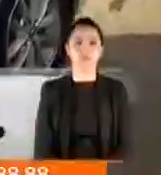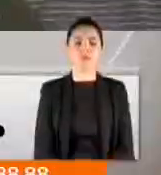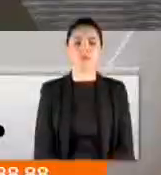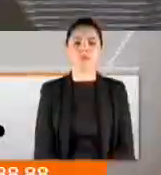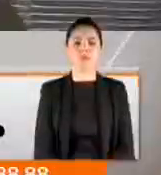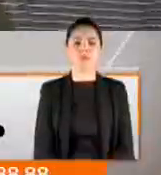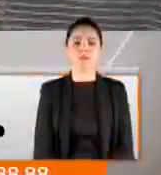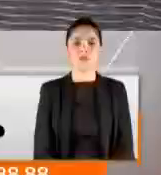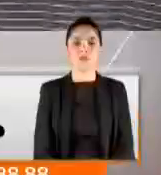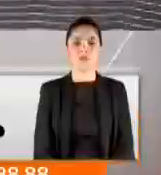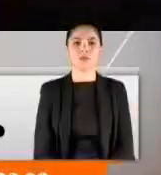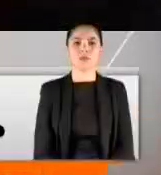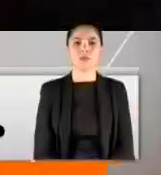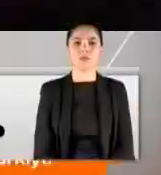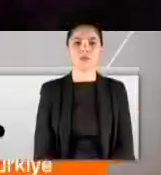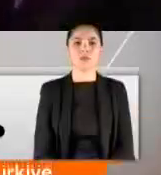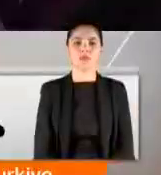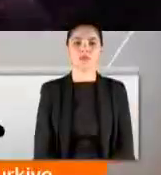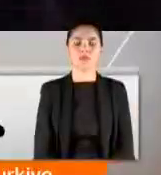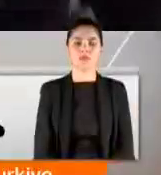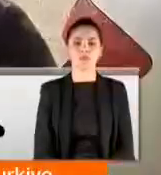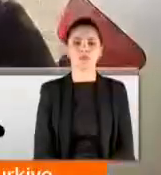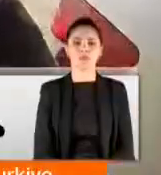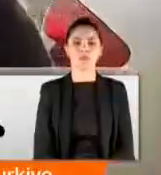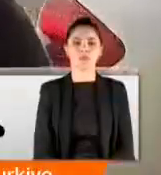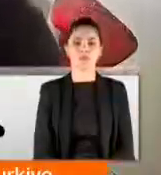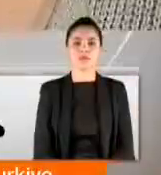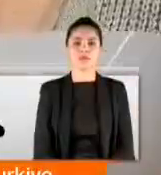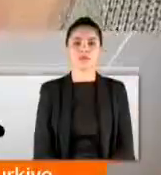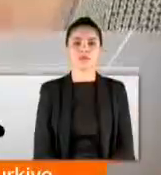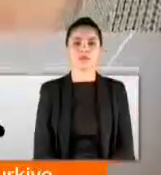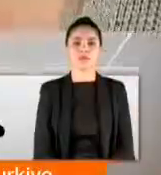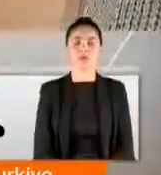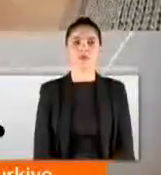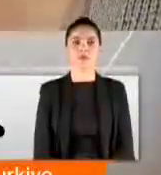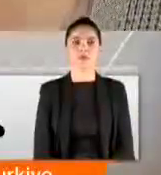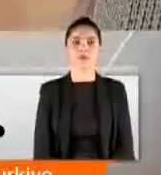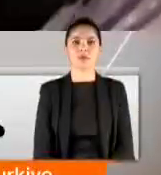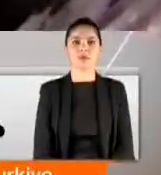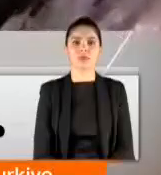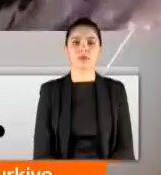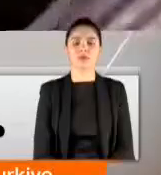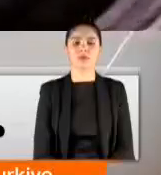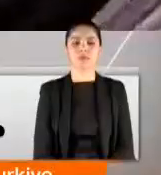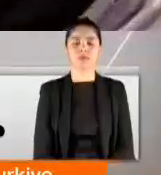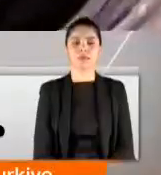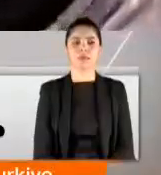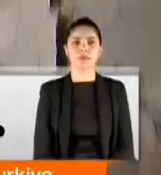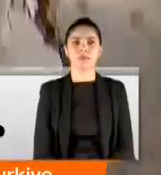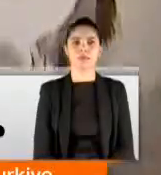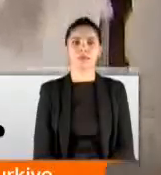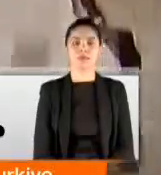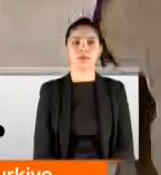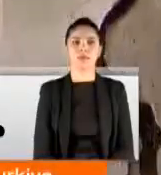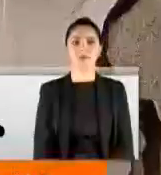Yataktan fırladık. Deprem oluyor zannettik ilk önce. Çocuk yandı, şu oğlan yandı. Çok kötü bir geceydi. Bir bomba gibi bir şey patladı. Tam onun şokunu atlatamadık.